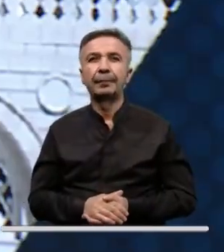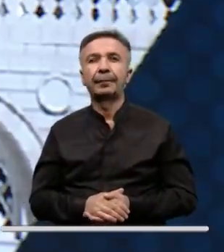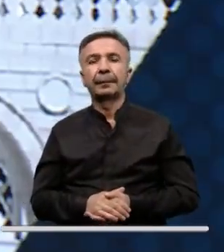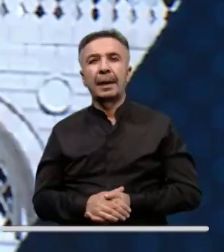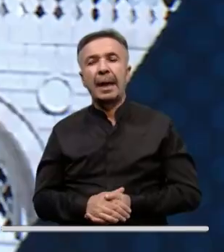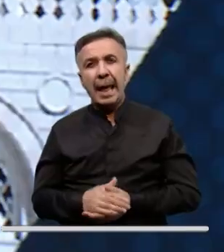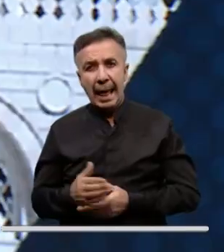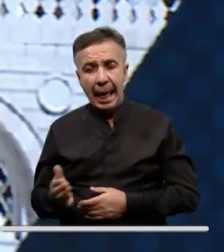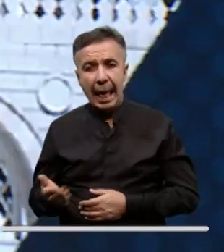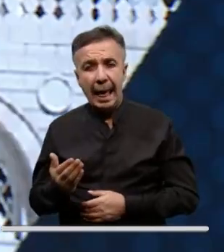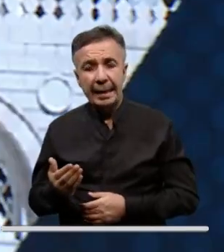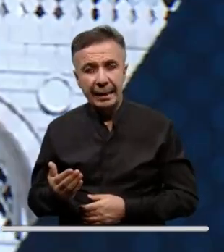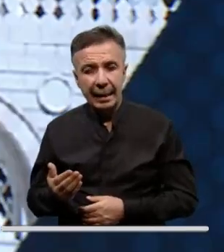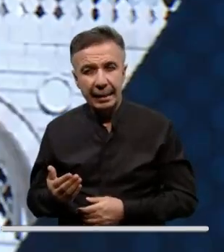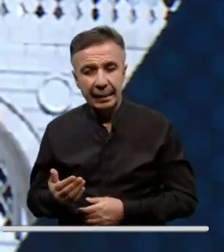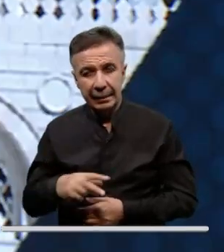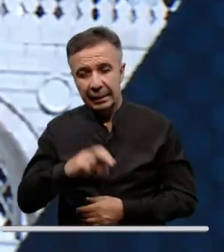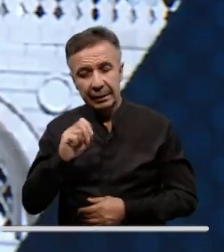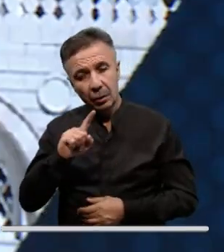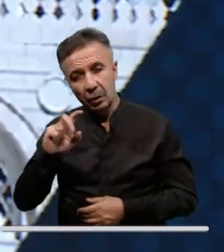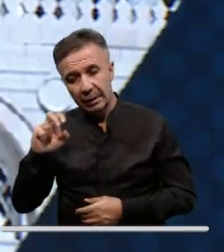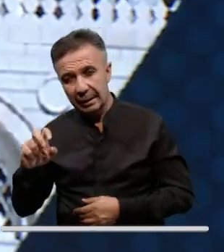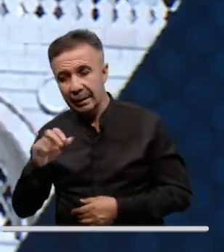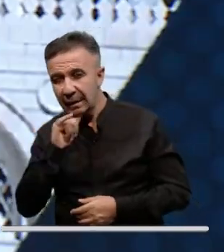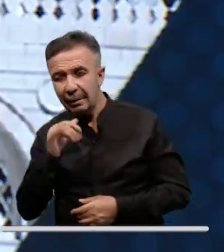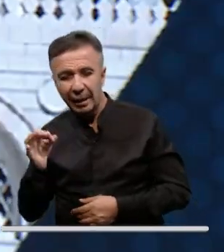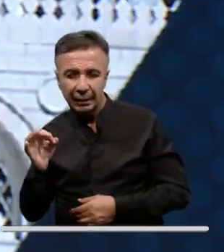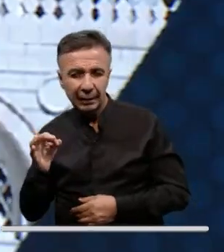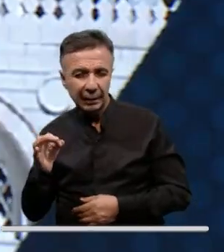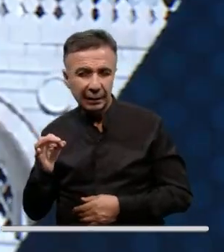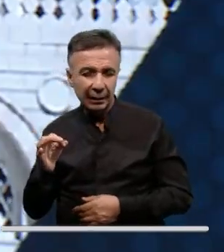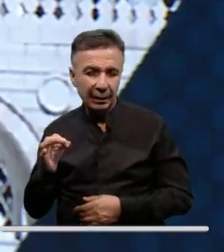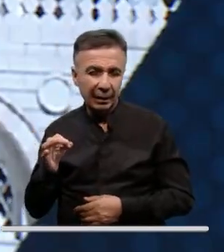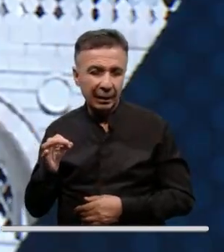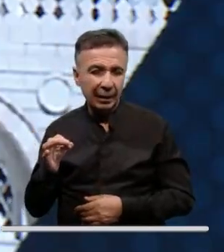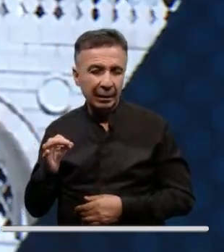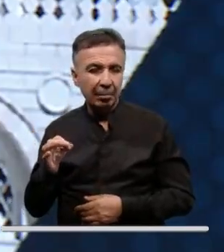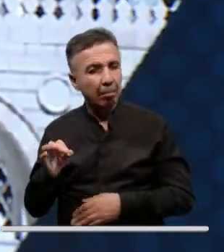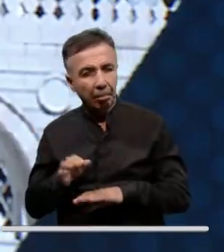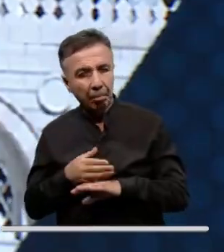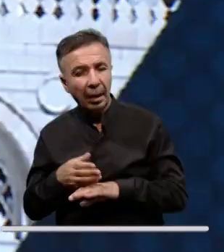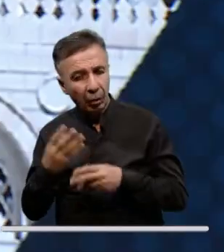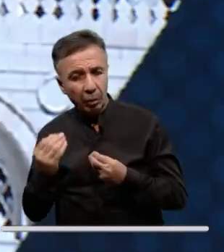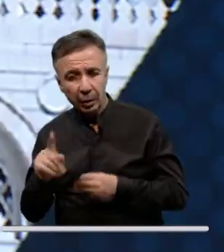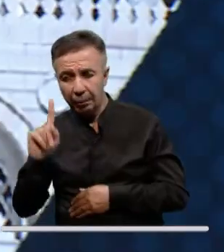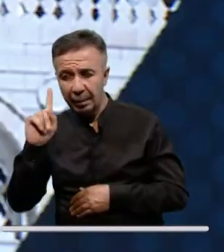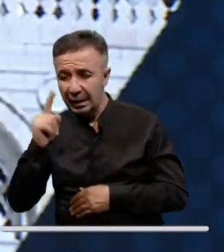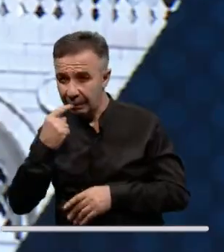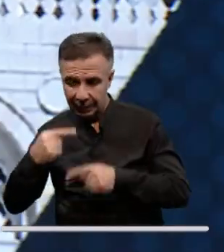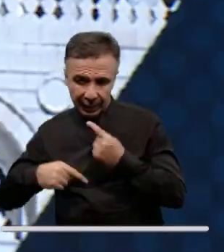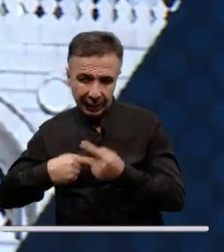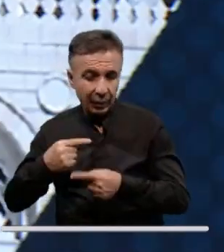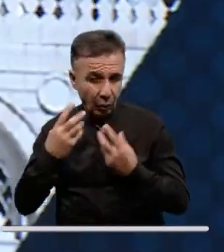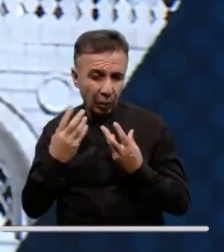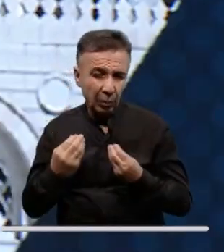Eğer elinde 80.10 gram altın ve değerinde yine bir mal kalmış ve bunun üzerinden de bir yıl geçmişse o